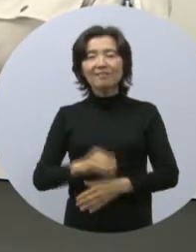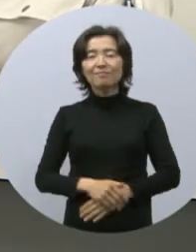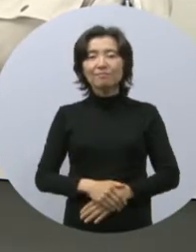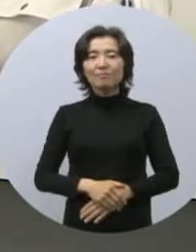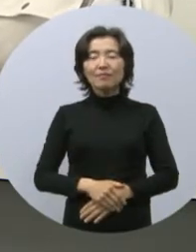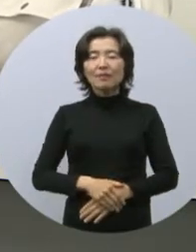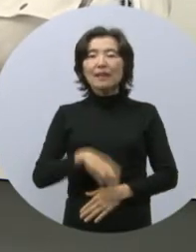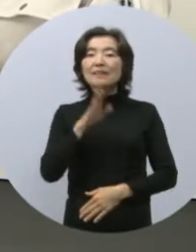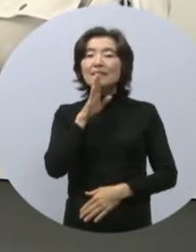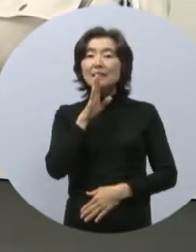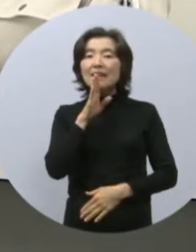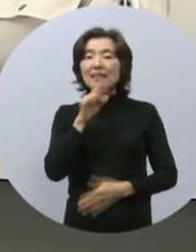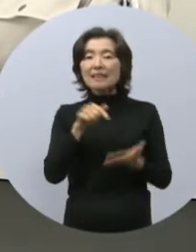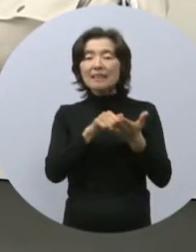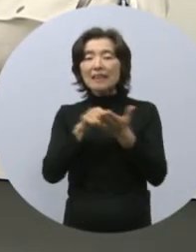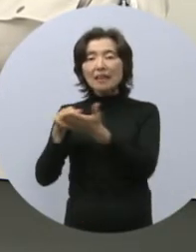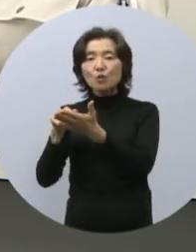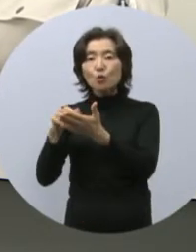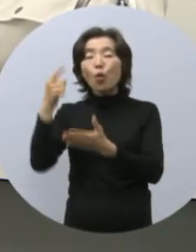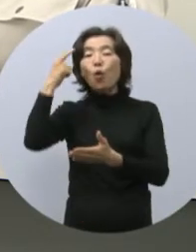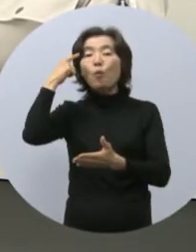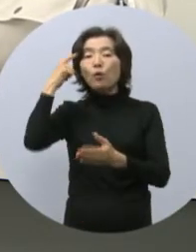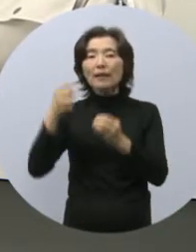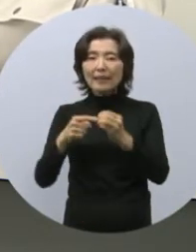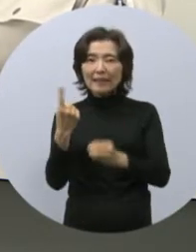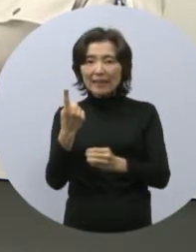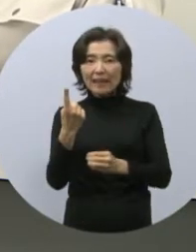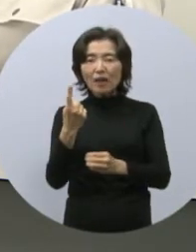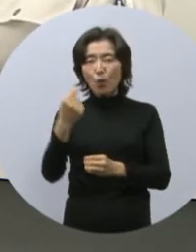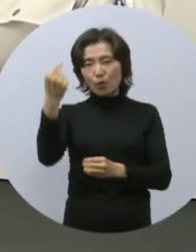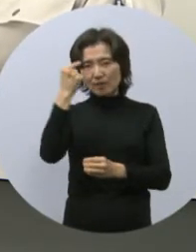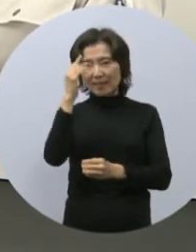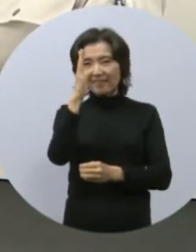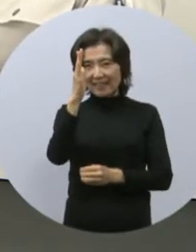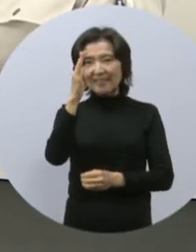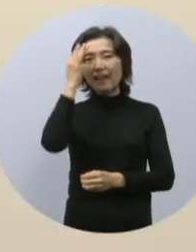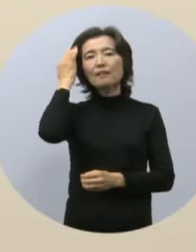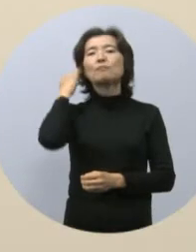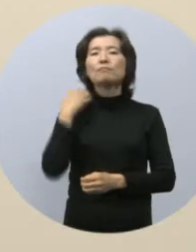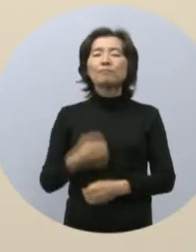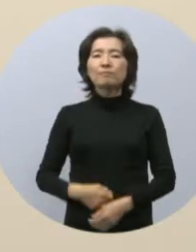実際に申請しようと思ったきっかけを教えてください。